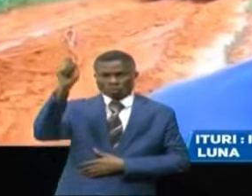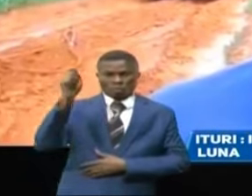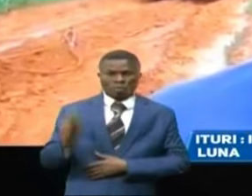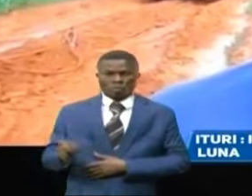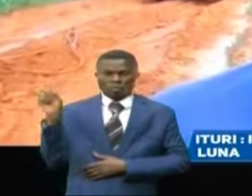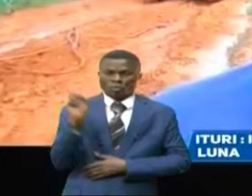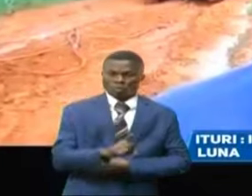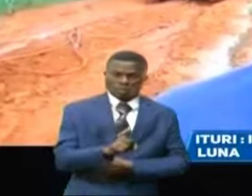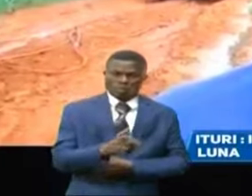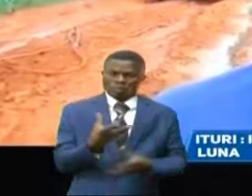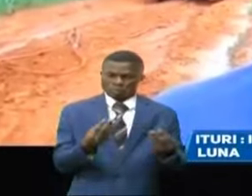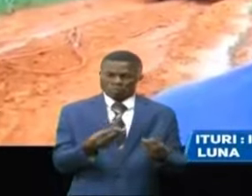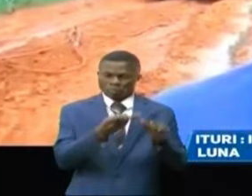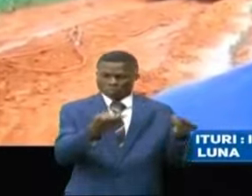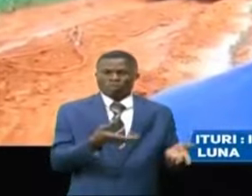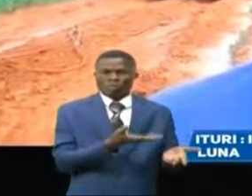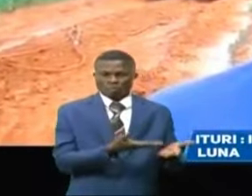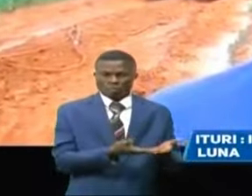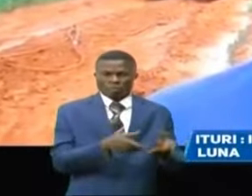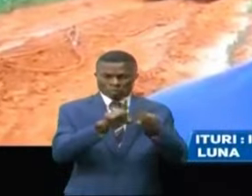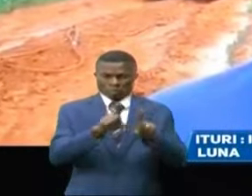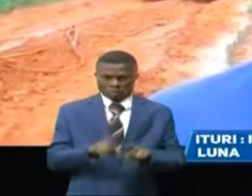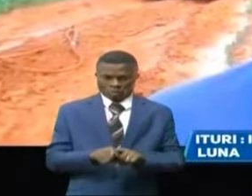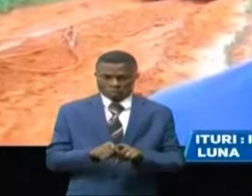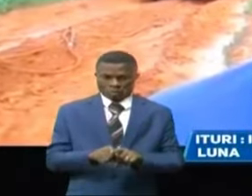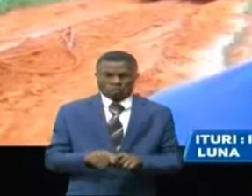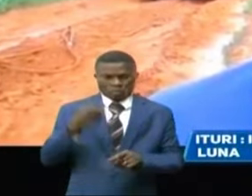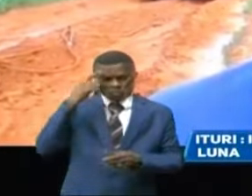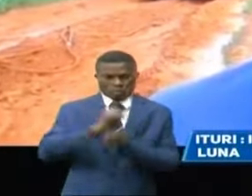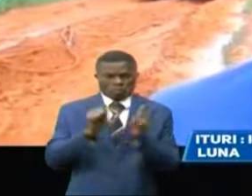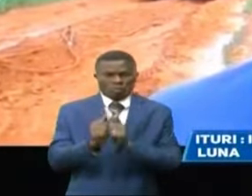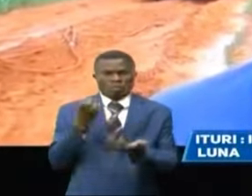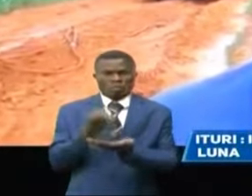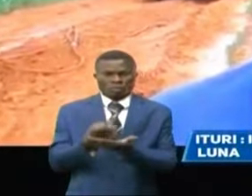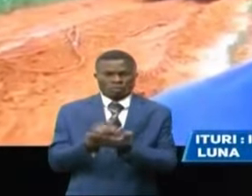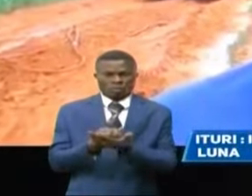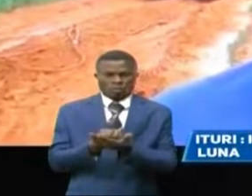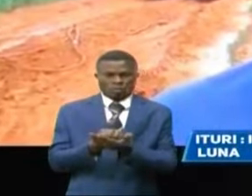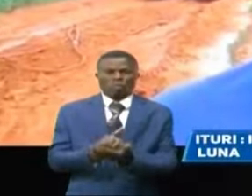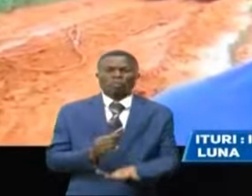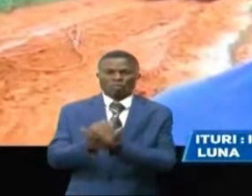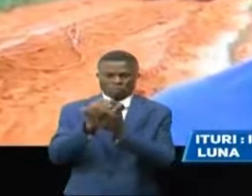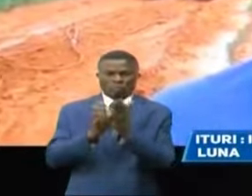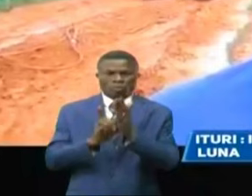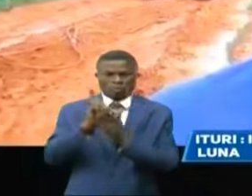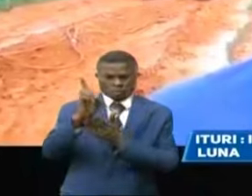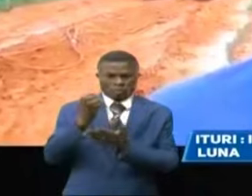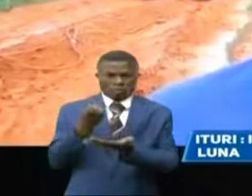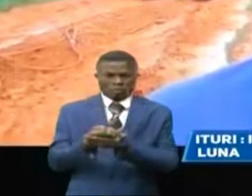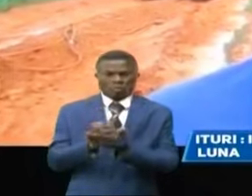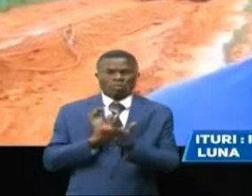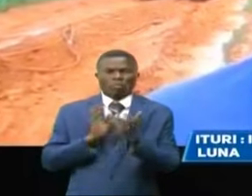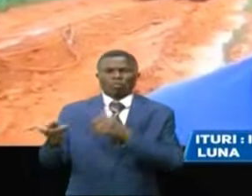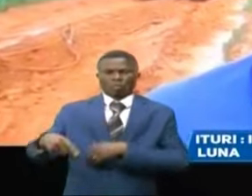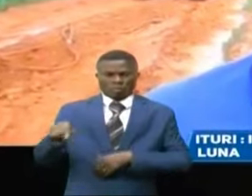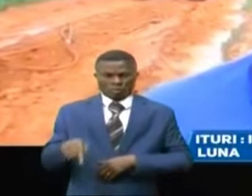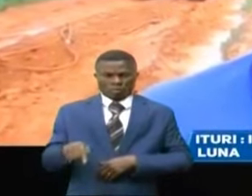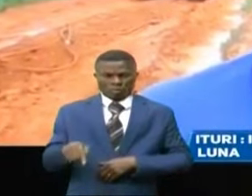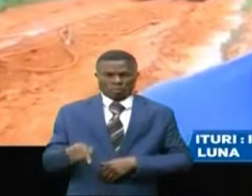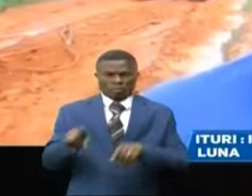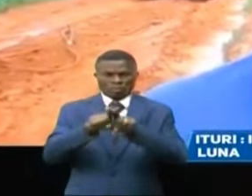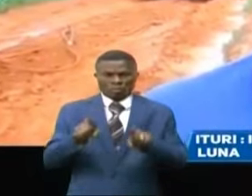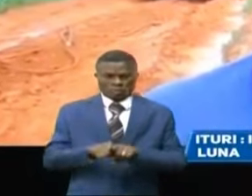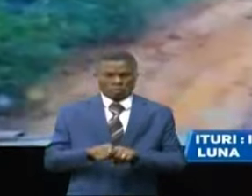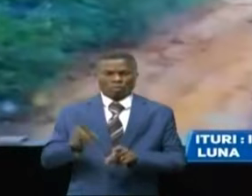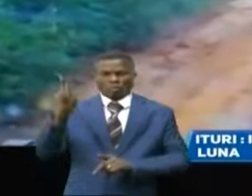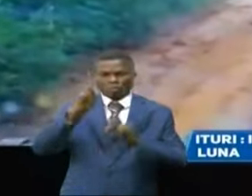vont atteindre facilement les lieux et aussi au point de vue économique, et cela va rehausser aussi l'économie de la province, même de la